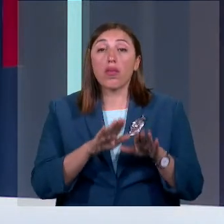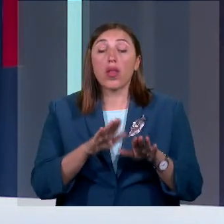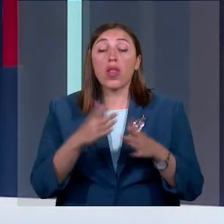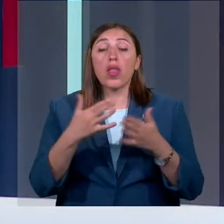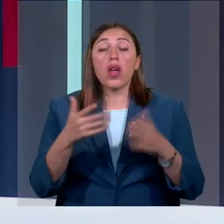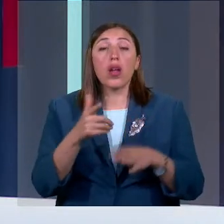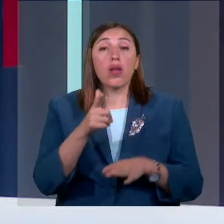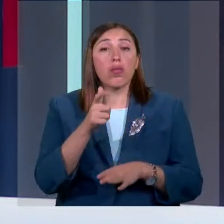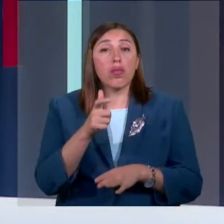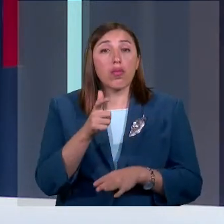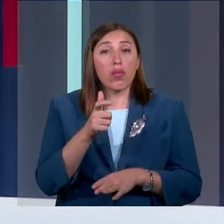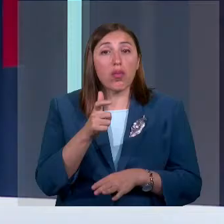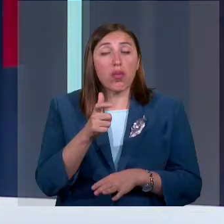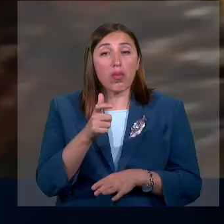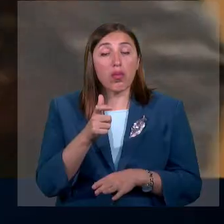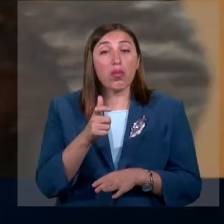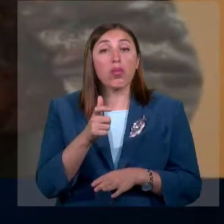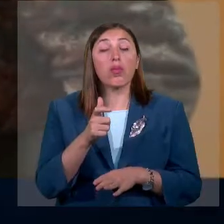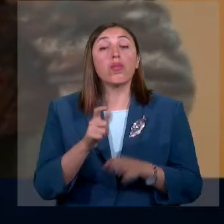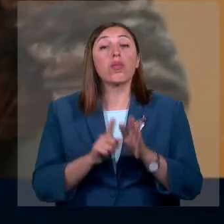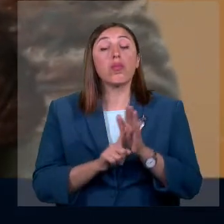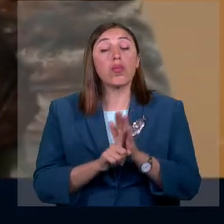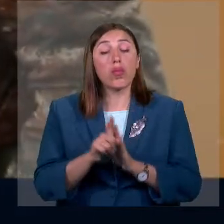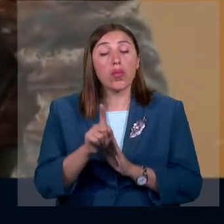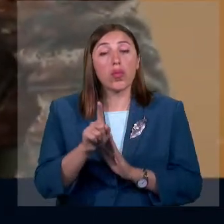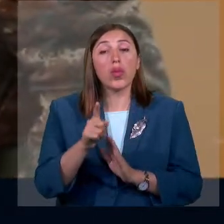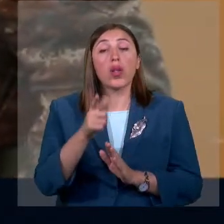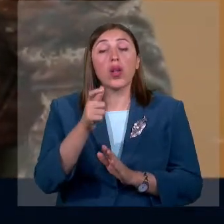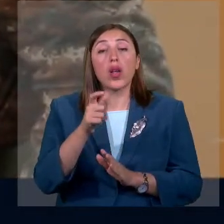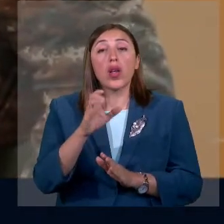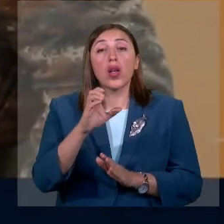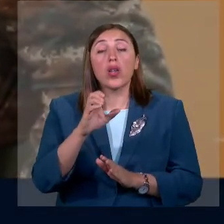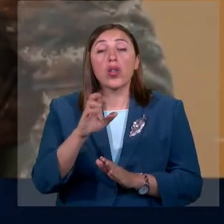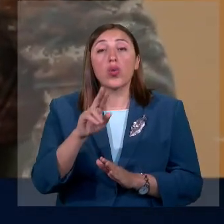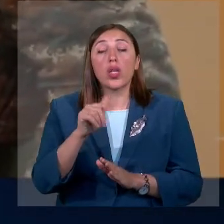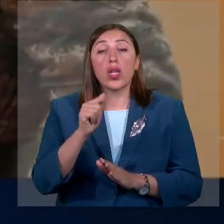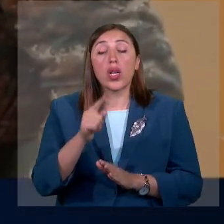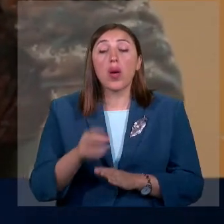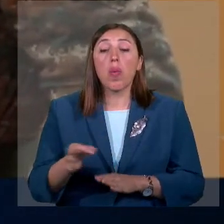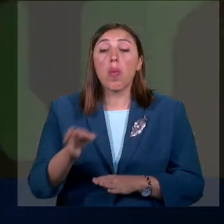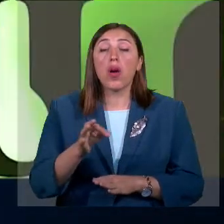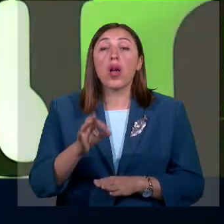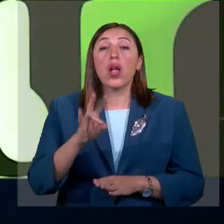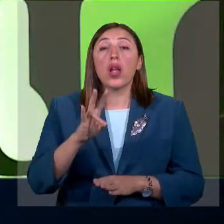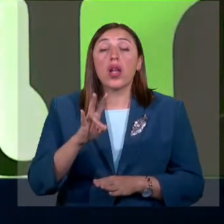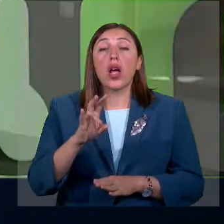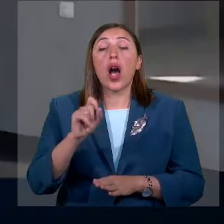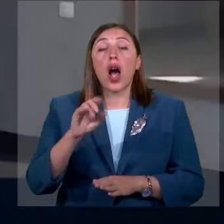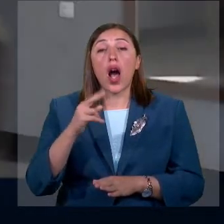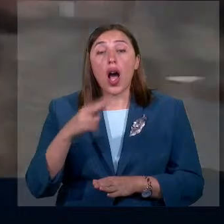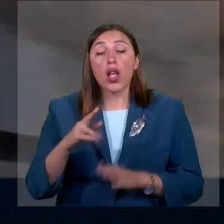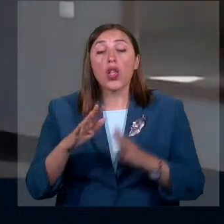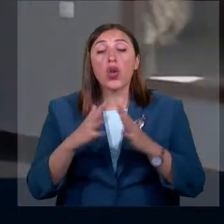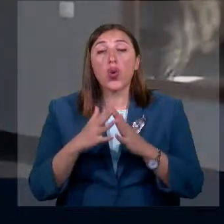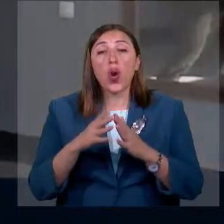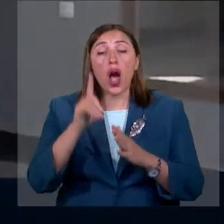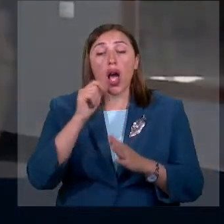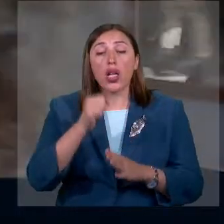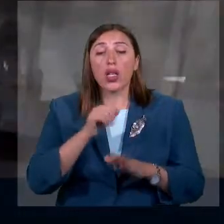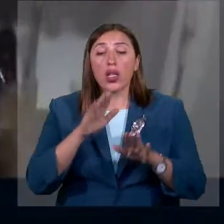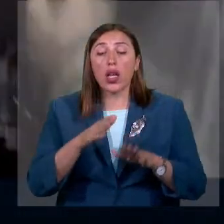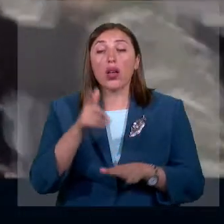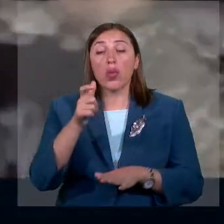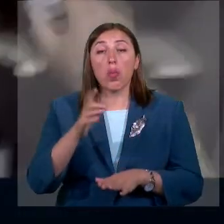տարբեր տրամաչափի հրաձգային զինատեսակներից գնդակոծել են Սյունիքի մարզի ներքին հանդ գյուղի ուղությամբ տեղակայված հայկական